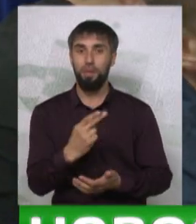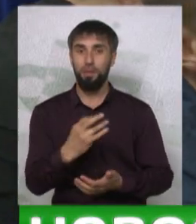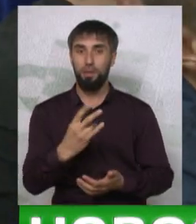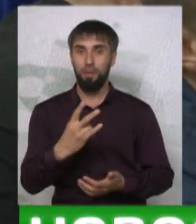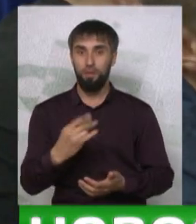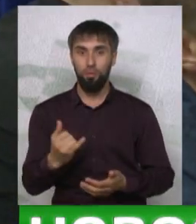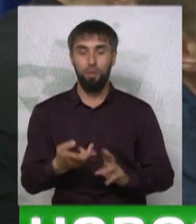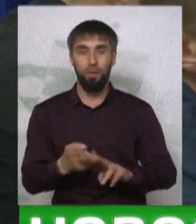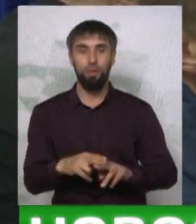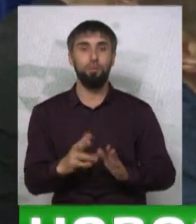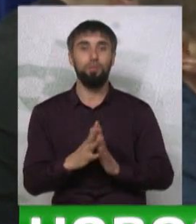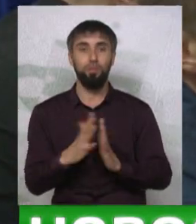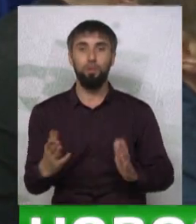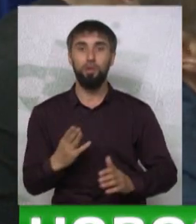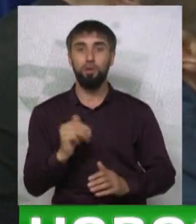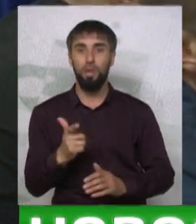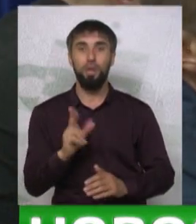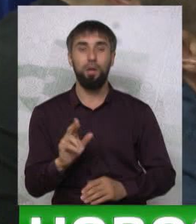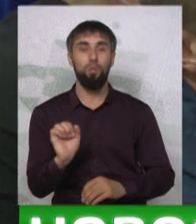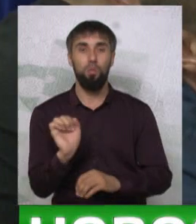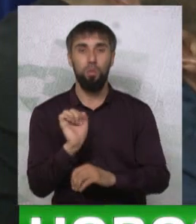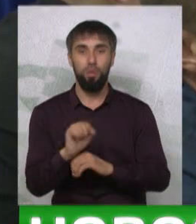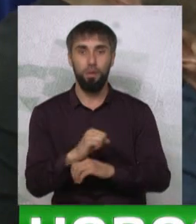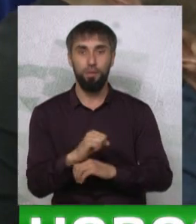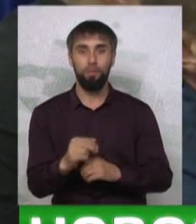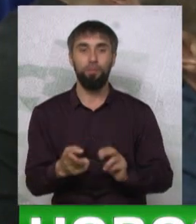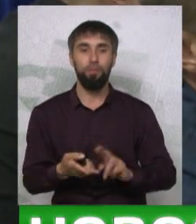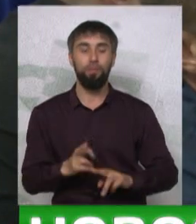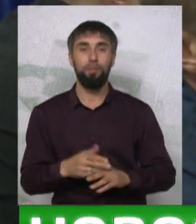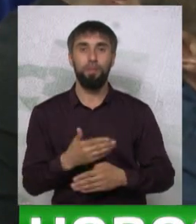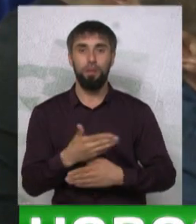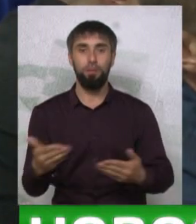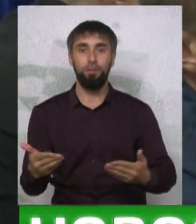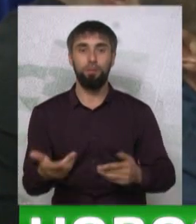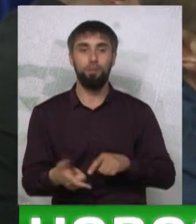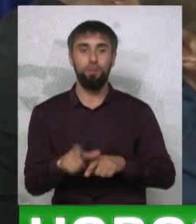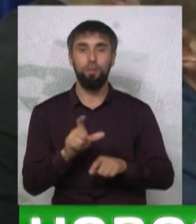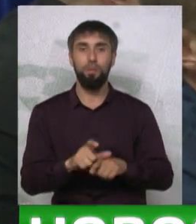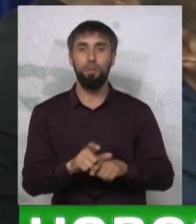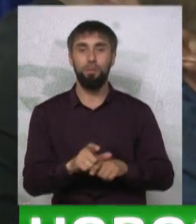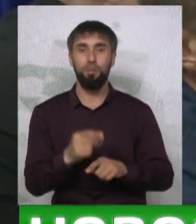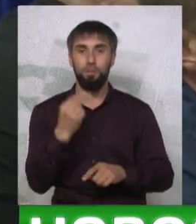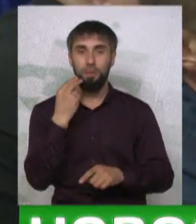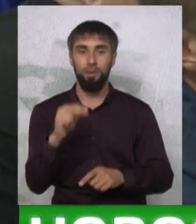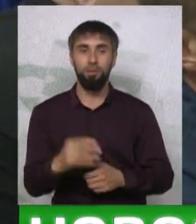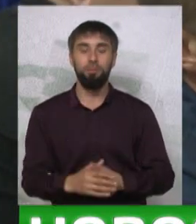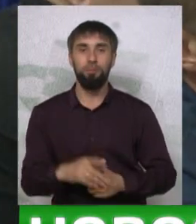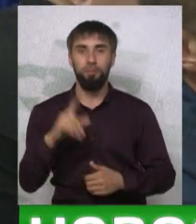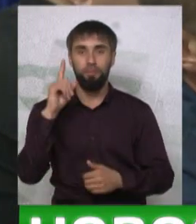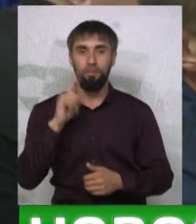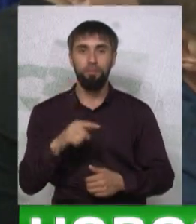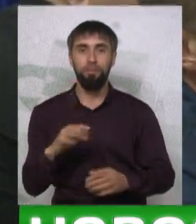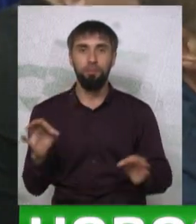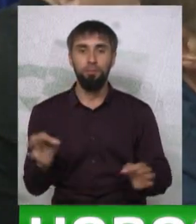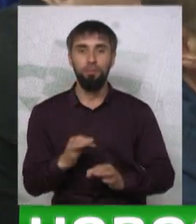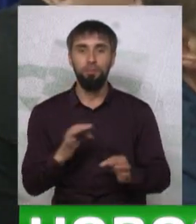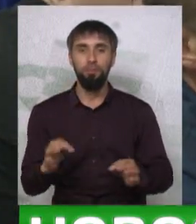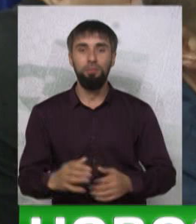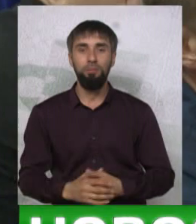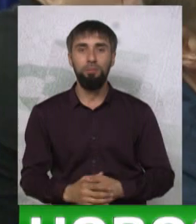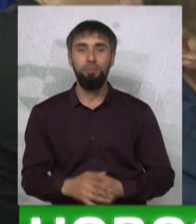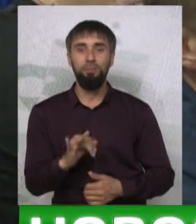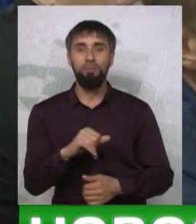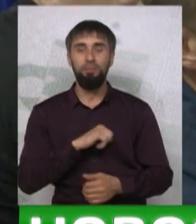уже огромнейшая победа. Поэтому вы очень прекрасно знаете музыку.